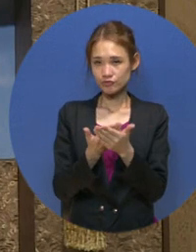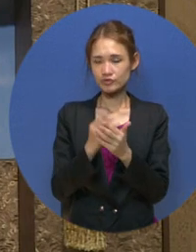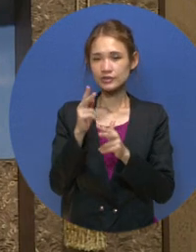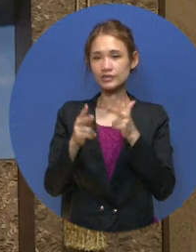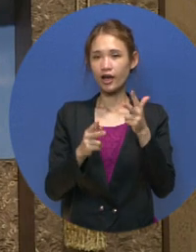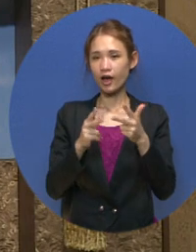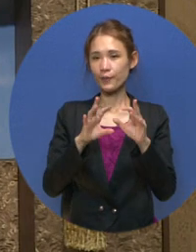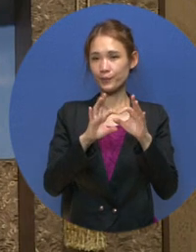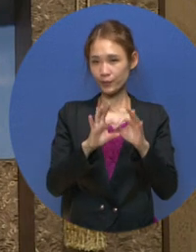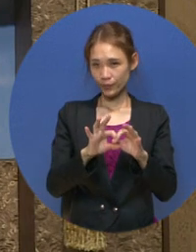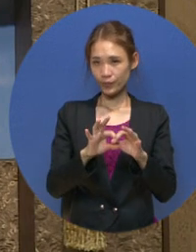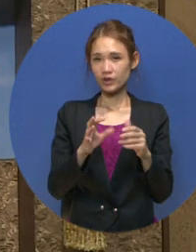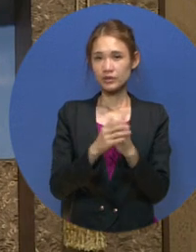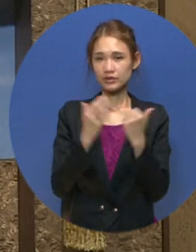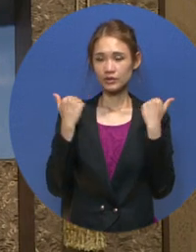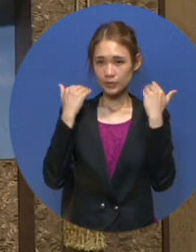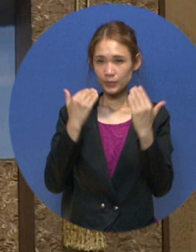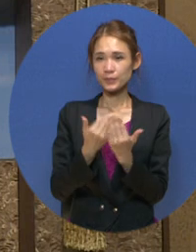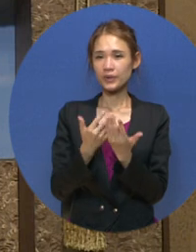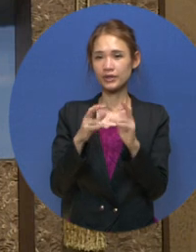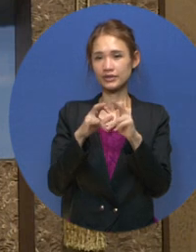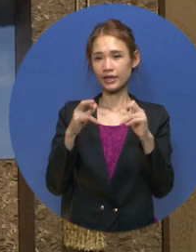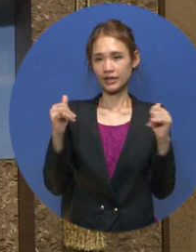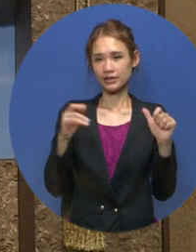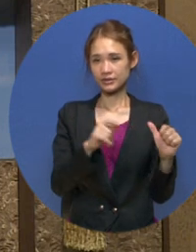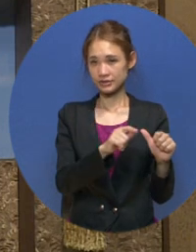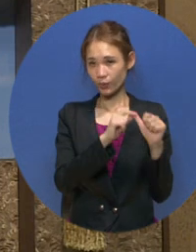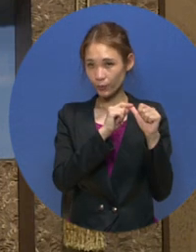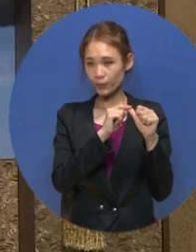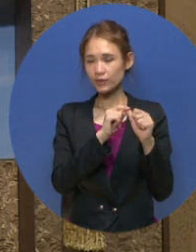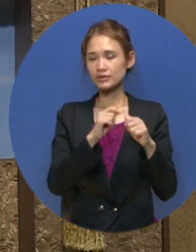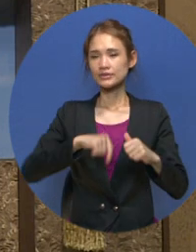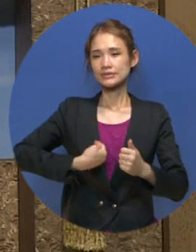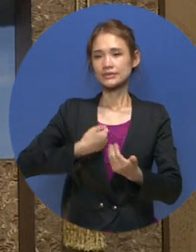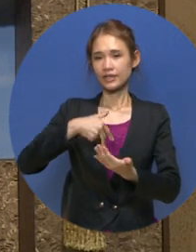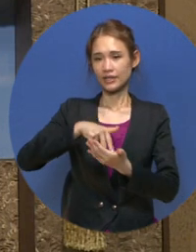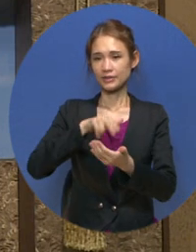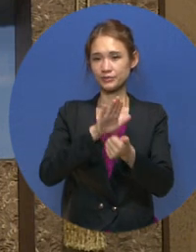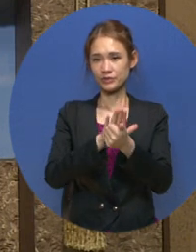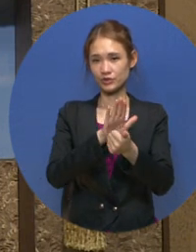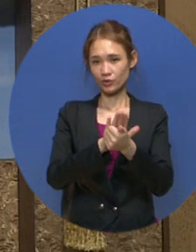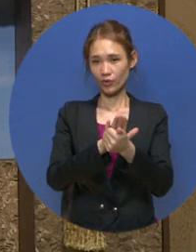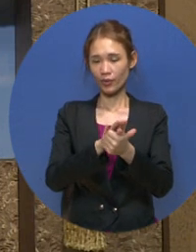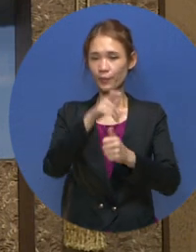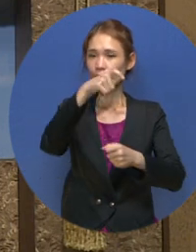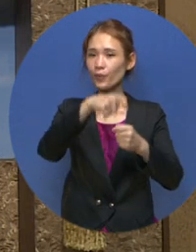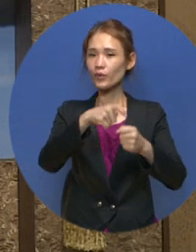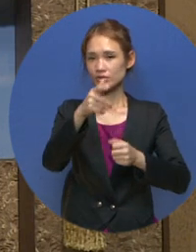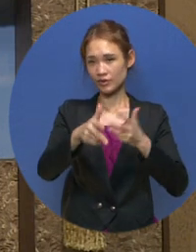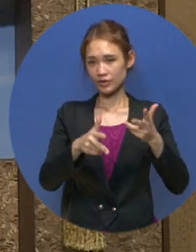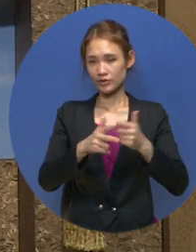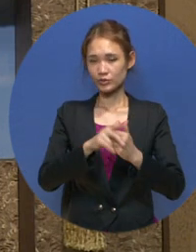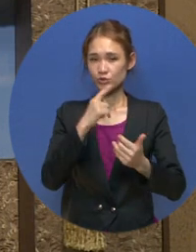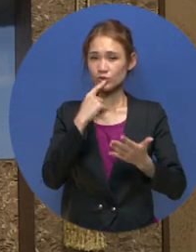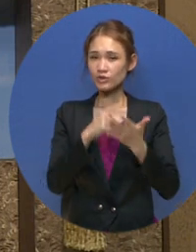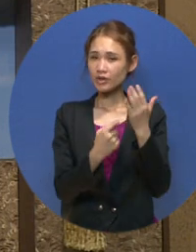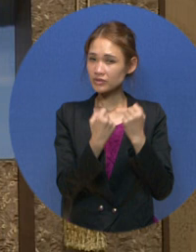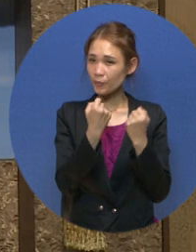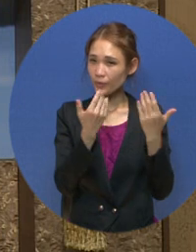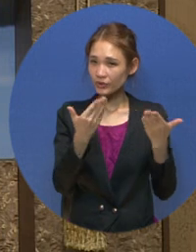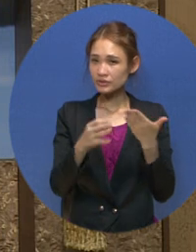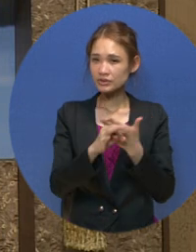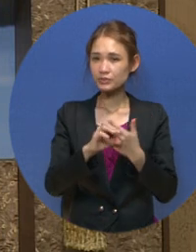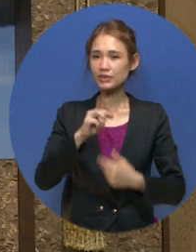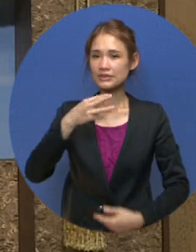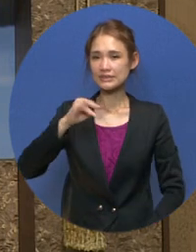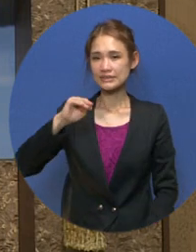모델을 통해서 네. 발달장애인들을 고용하고 자립을 지원하는 그런 목적 사업들을 이루고 있고요. 네. 쉽게 말하면 그